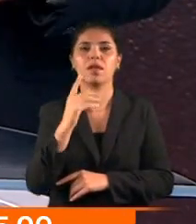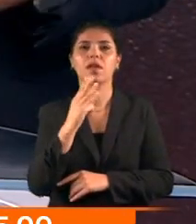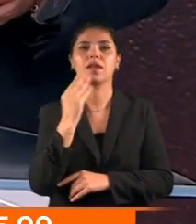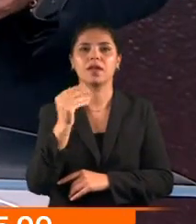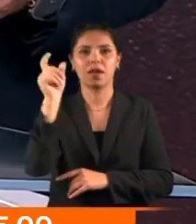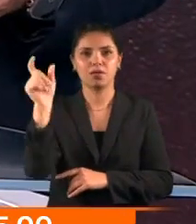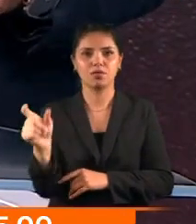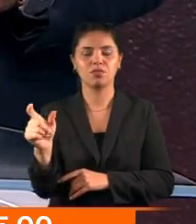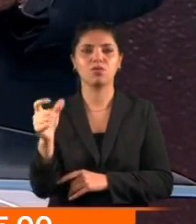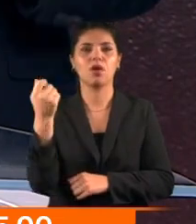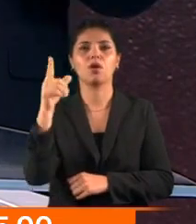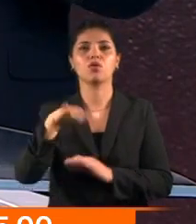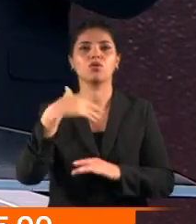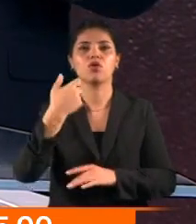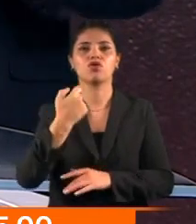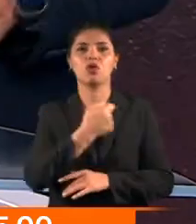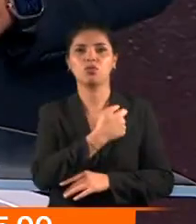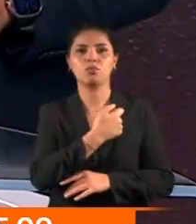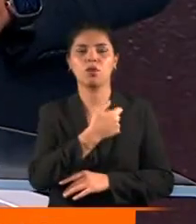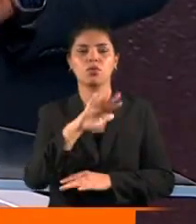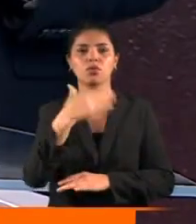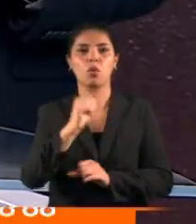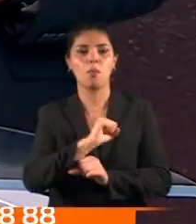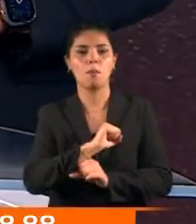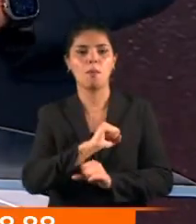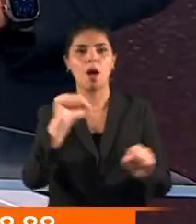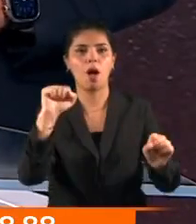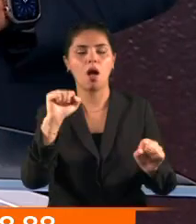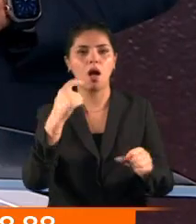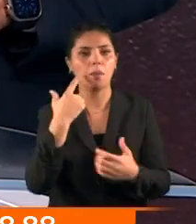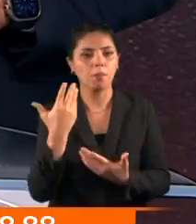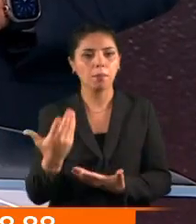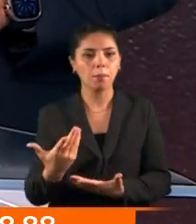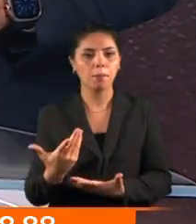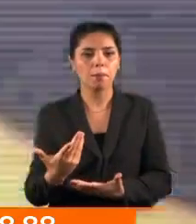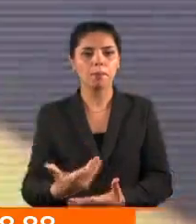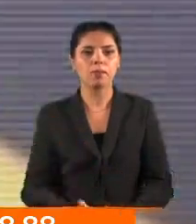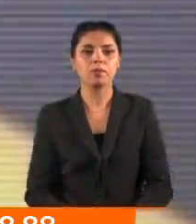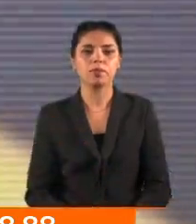bir genç bunu yaptı ve ardından da çakma çaktı o araç bomba gibi patladı